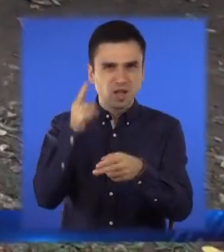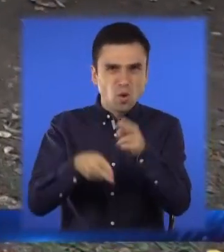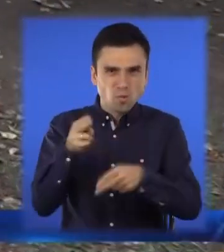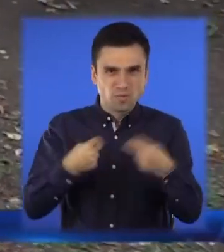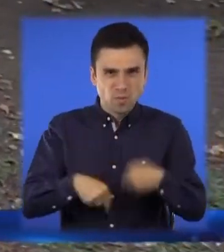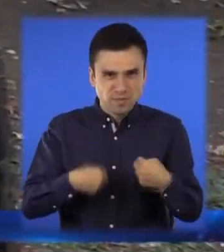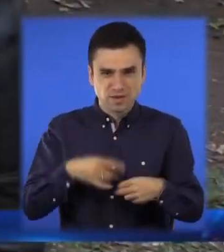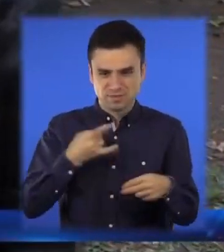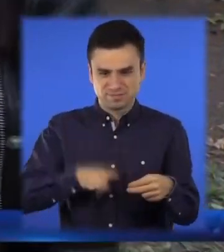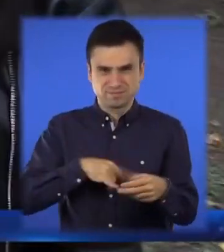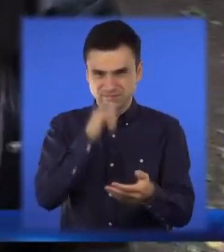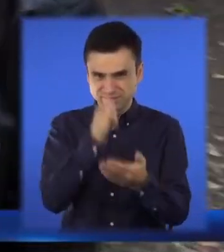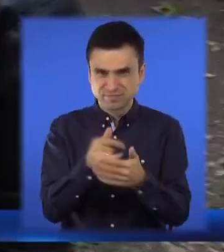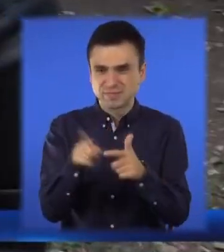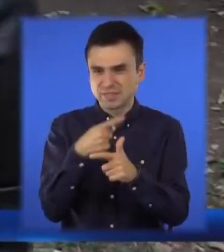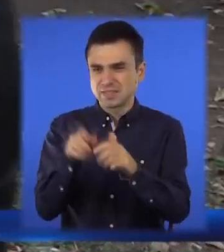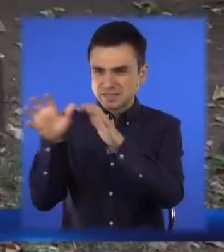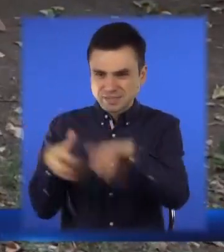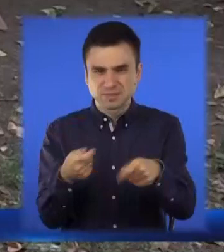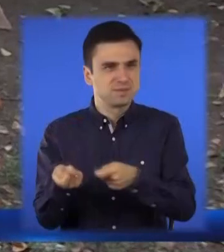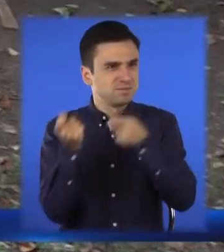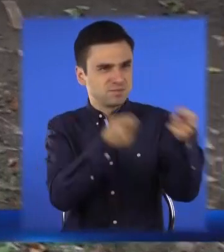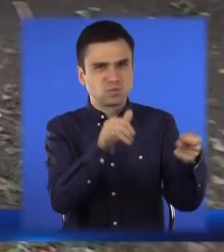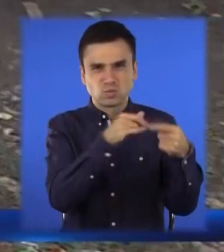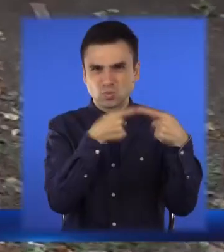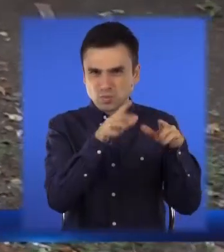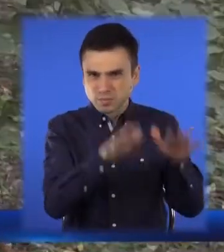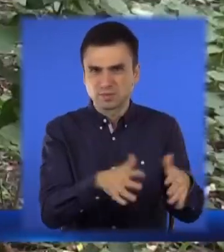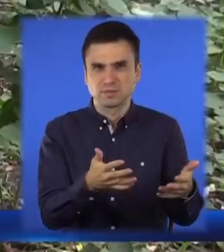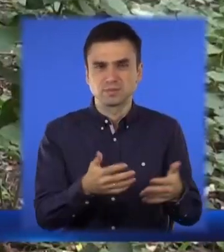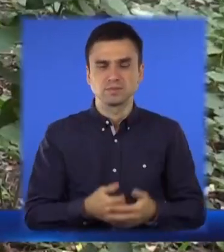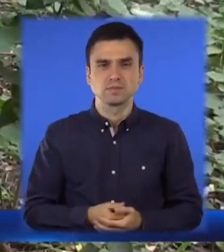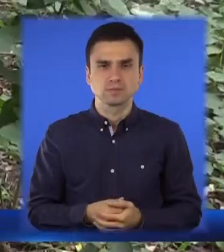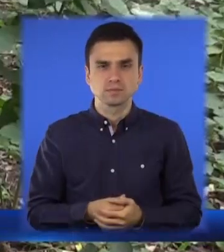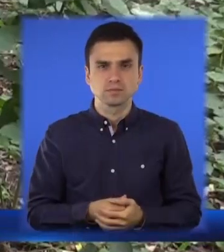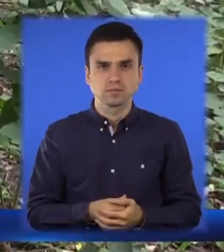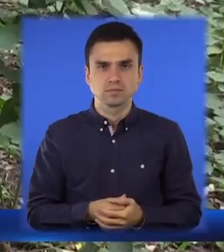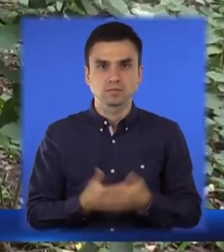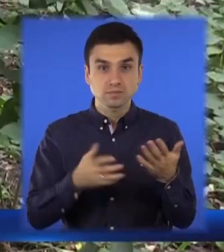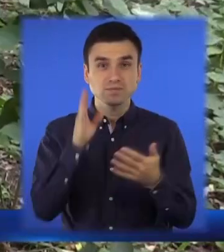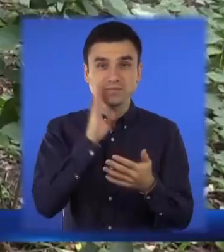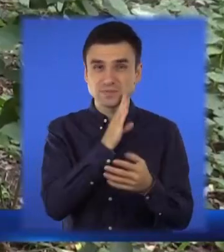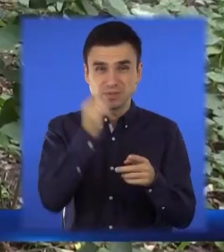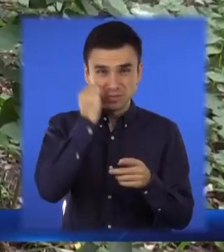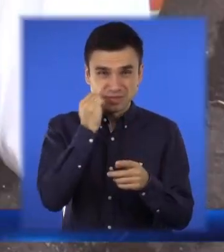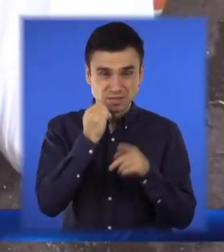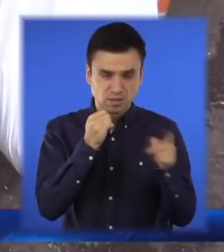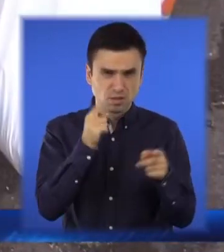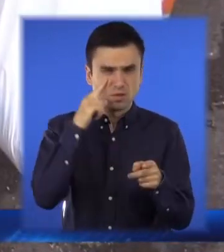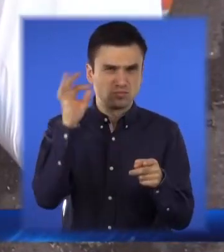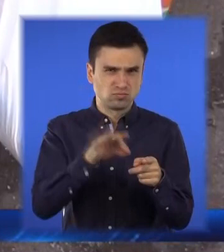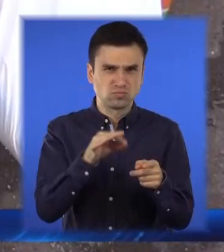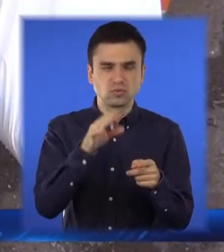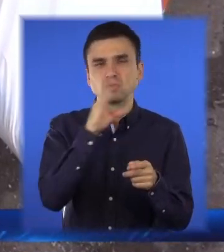кудись вивезли, в кращому випадку. Ну, хоча б так, щоб вони не плодились кожне півгода. Галина Михайлівна часто підгодовує собак. Від